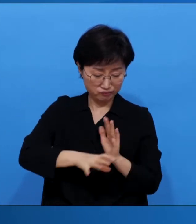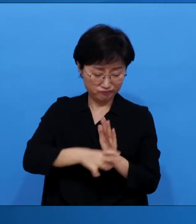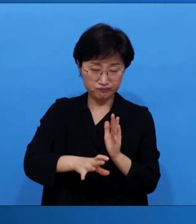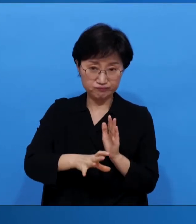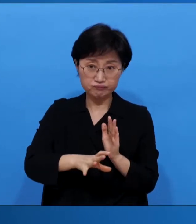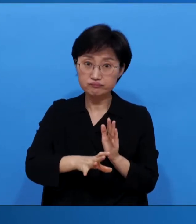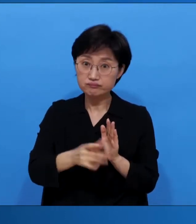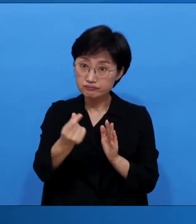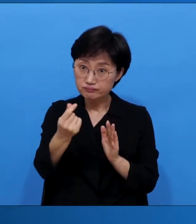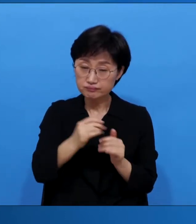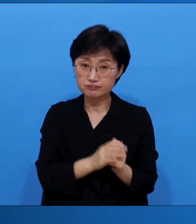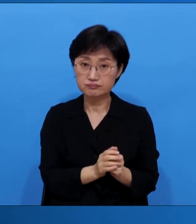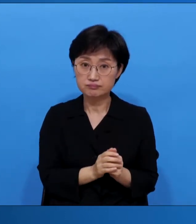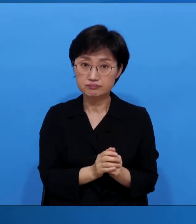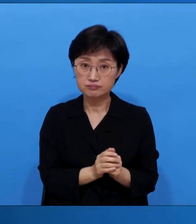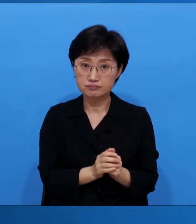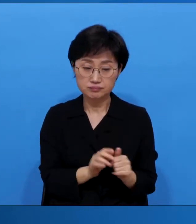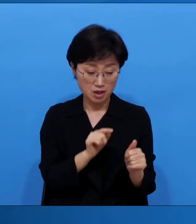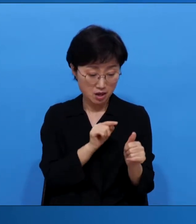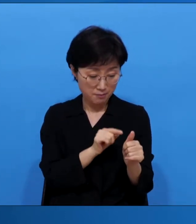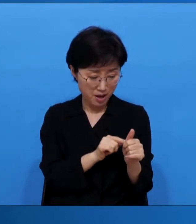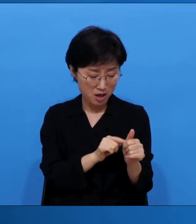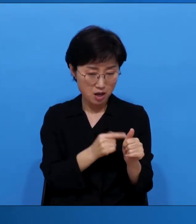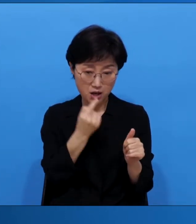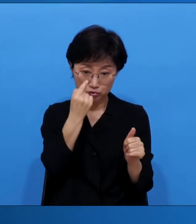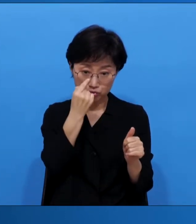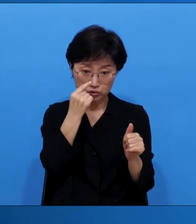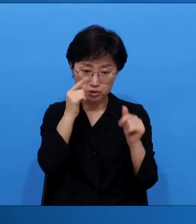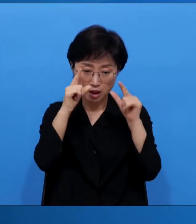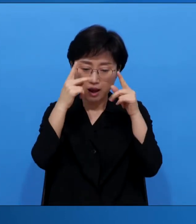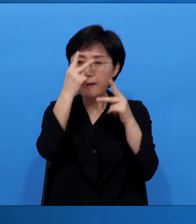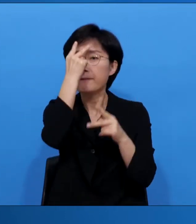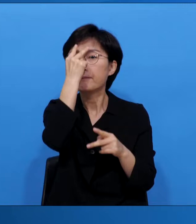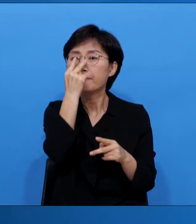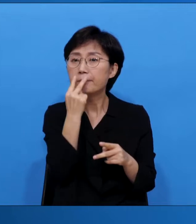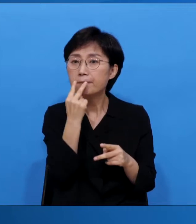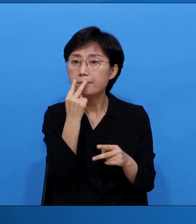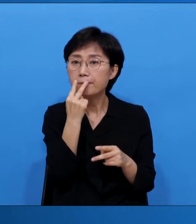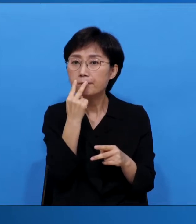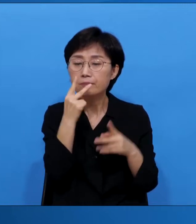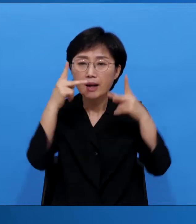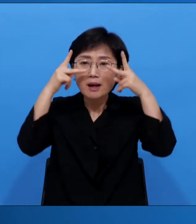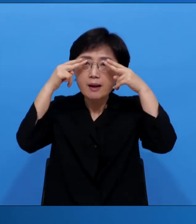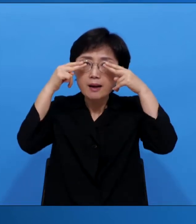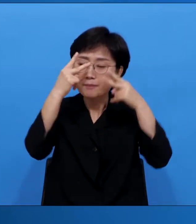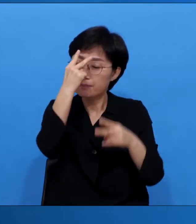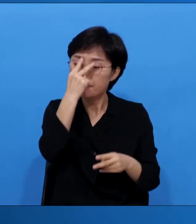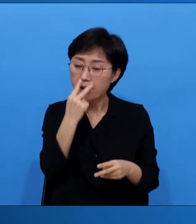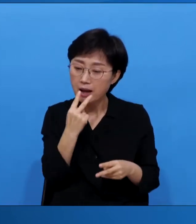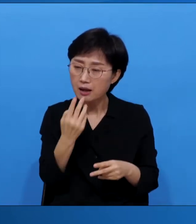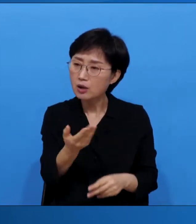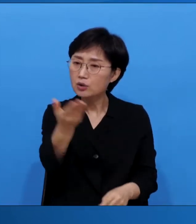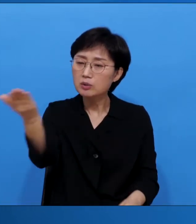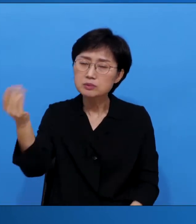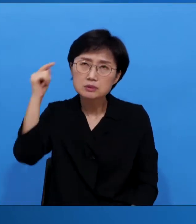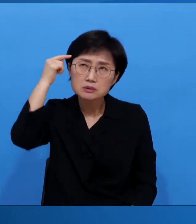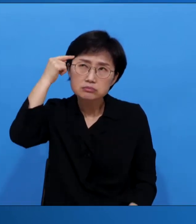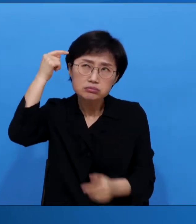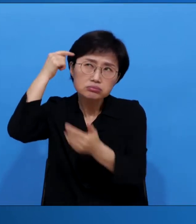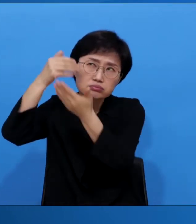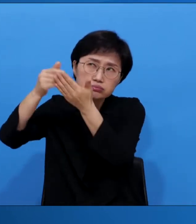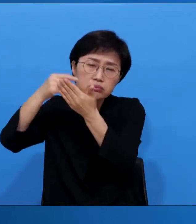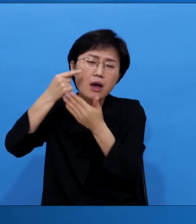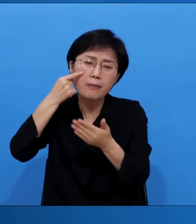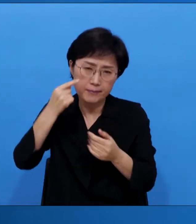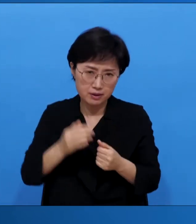strange things. 그러니까 눈도 보이질 않아요. So he's blind. 어떻게 상상을 해보세요. Can you imagine this?